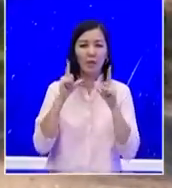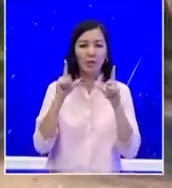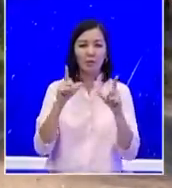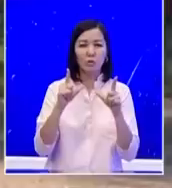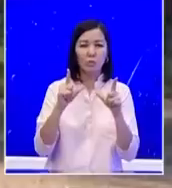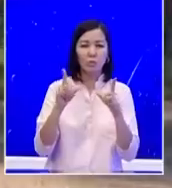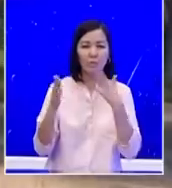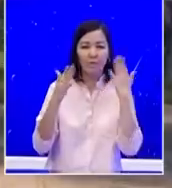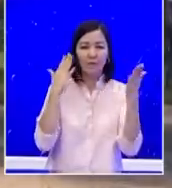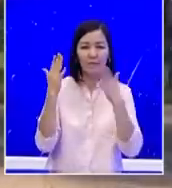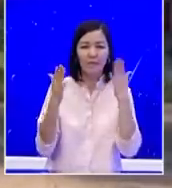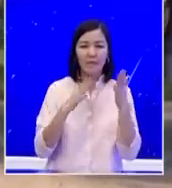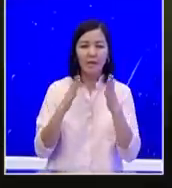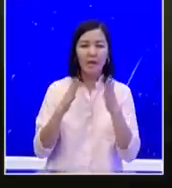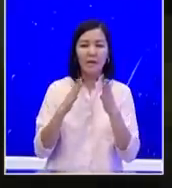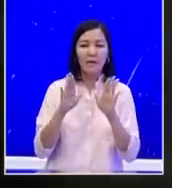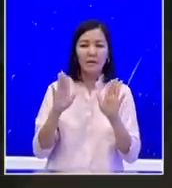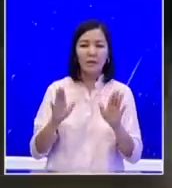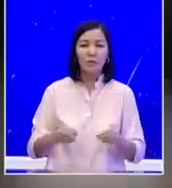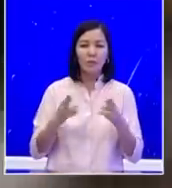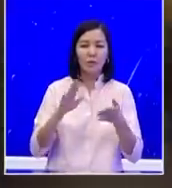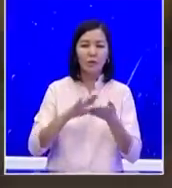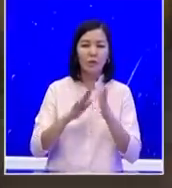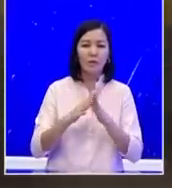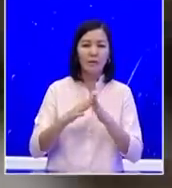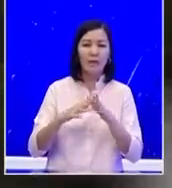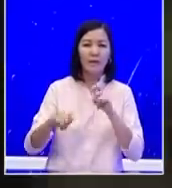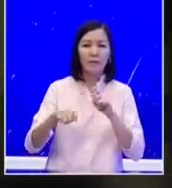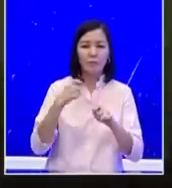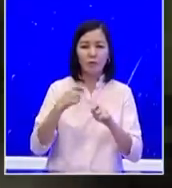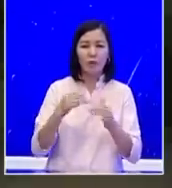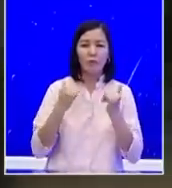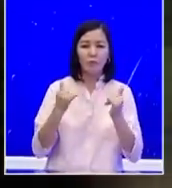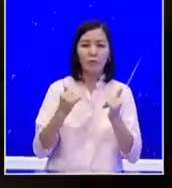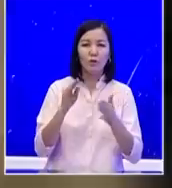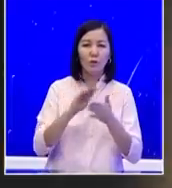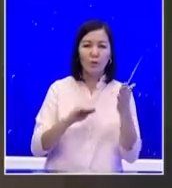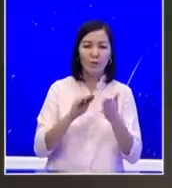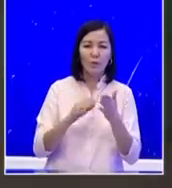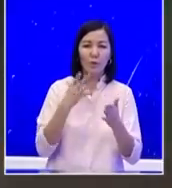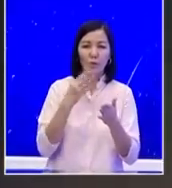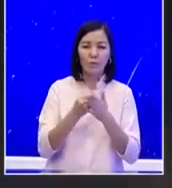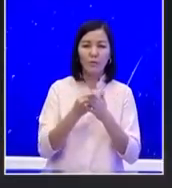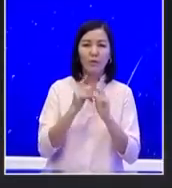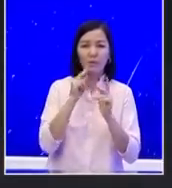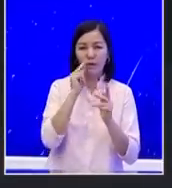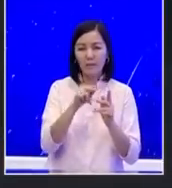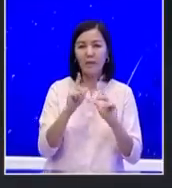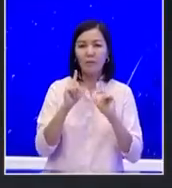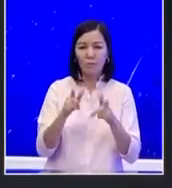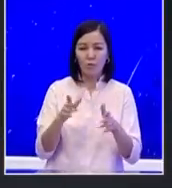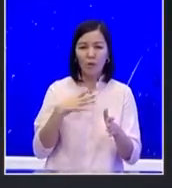Қазір оларға төтенше жағдай режимін бұзған үшін әкімшілік хаттама толтырылды. Тәртіп бұзушылар өз кінәсін мойындап отыр. Айта кетейік, өңірде